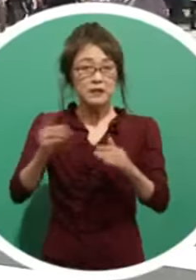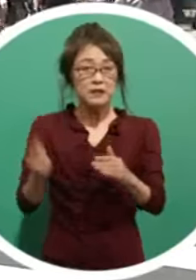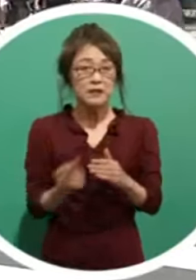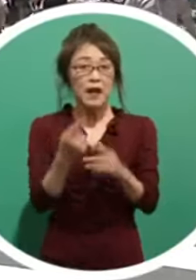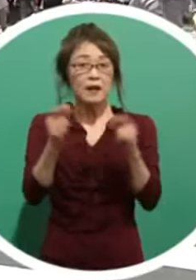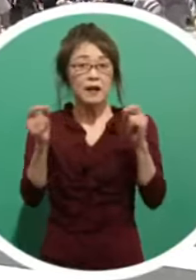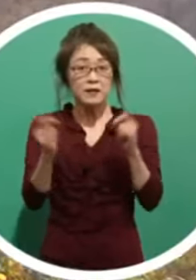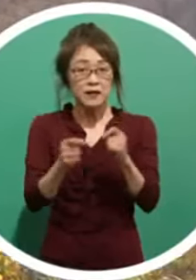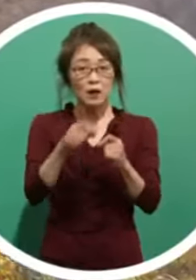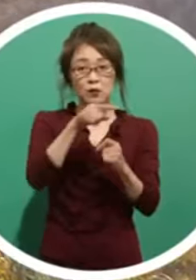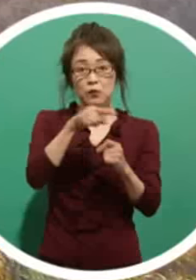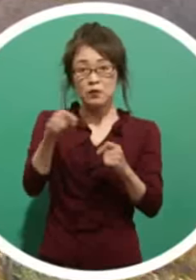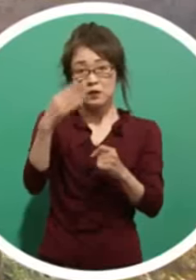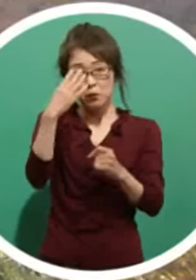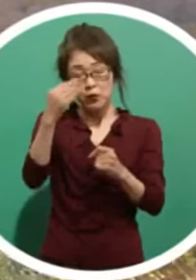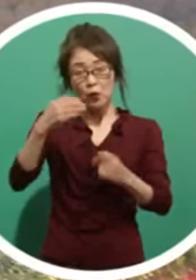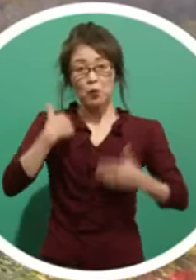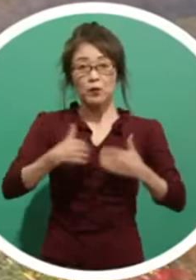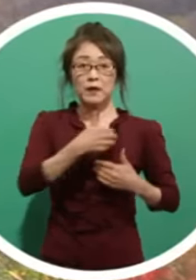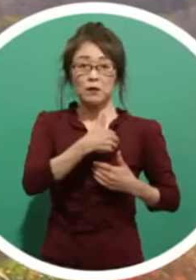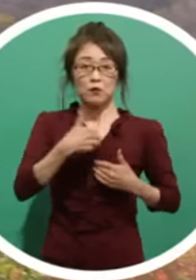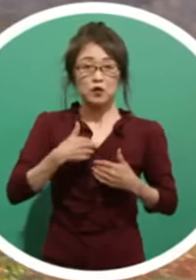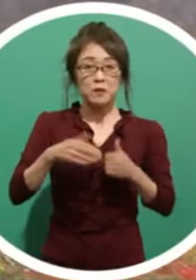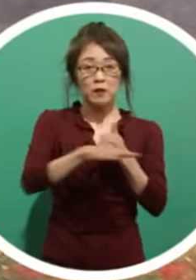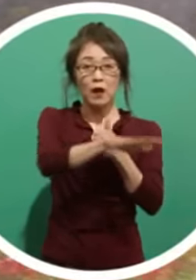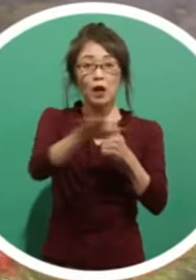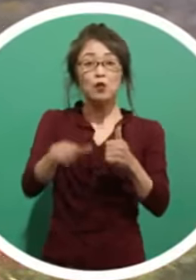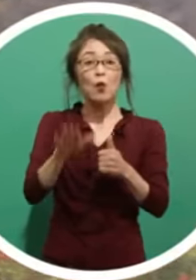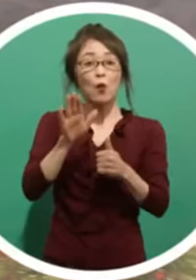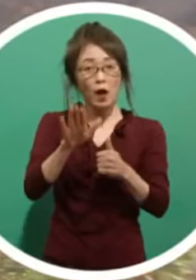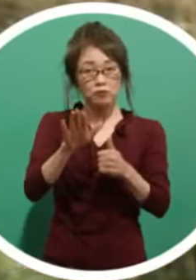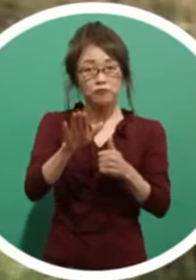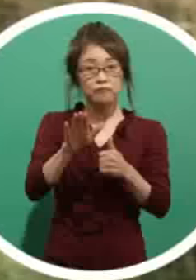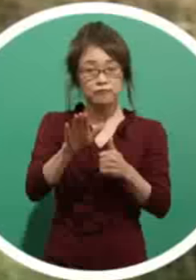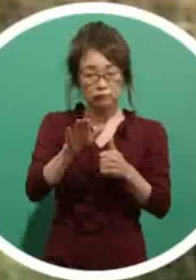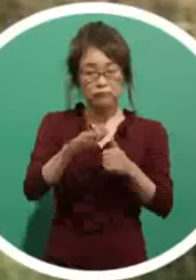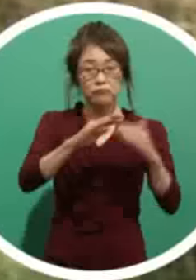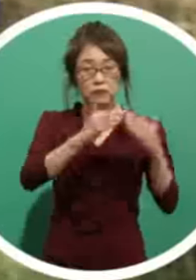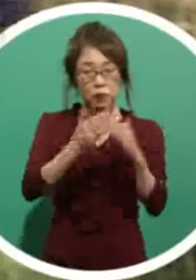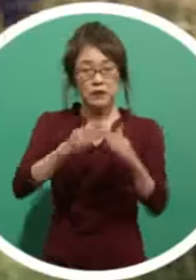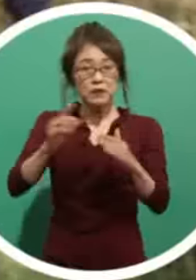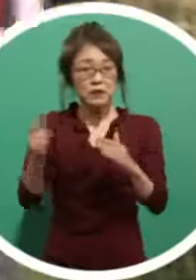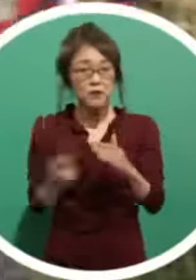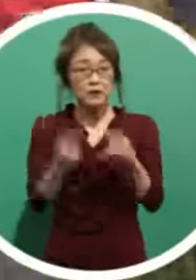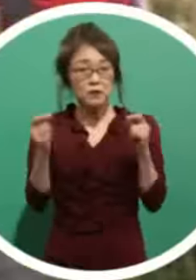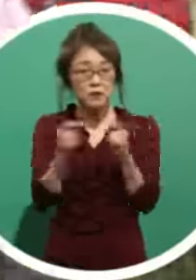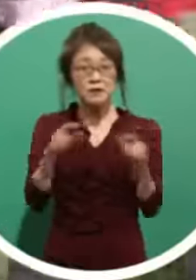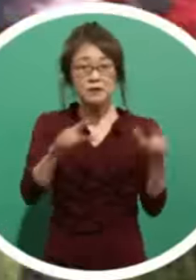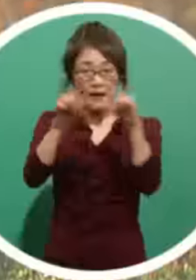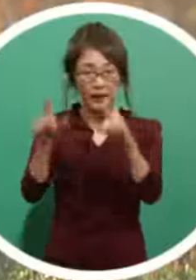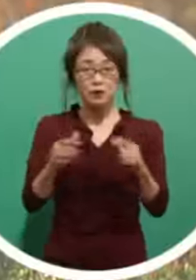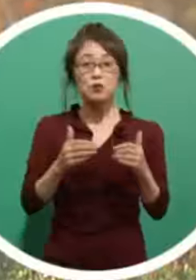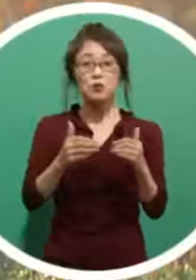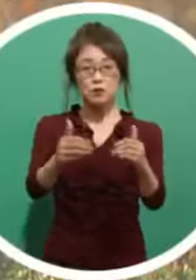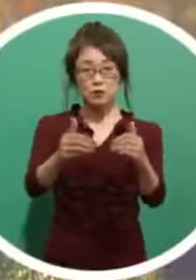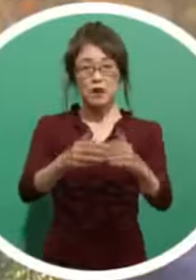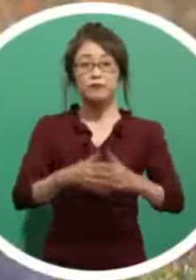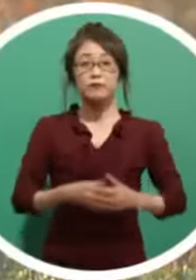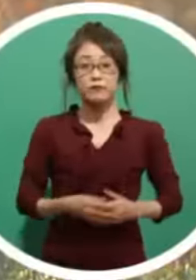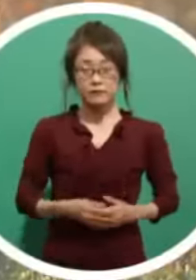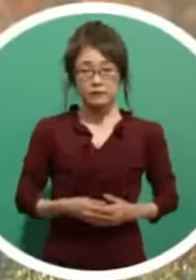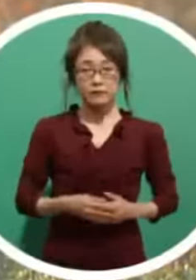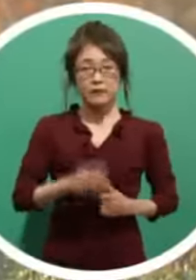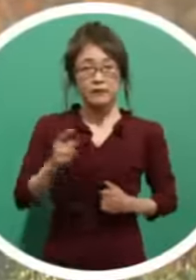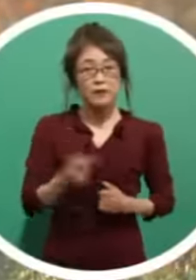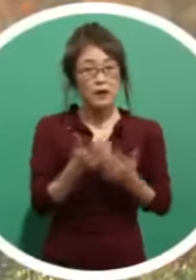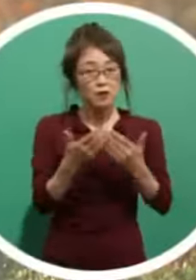が近く、どちらの魅力も満喫できる環境を生かした都市と自然の近接ライフ。